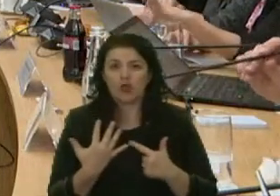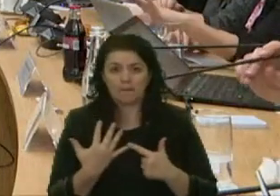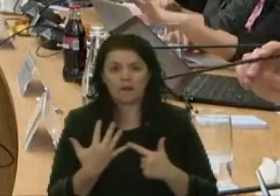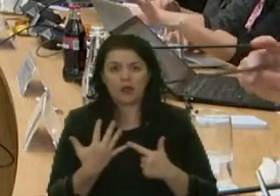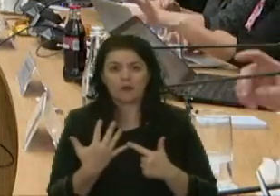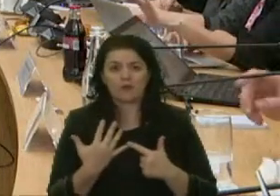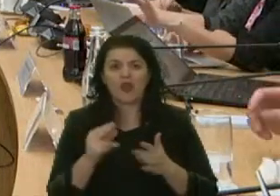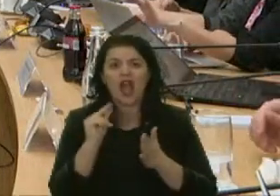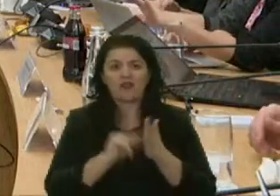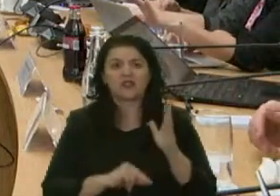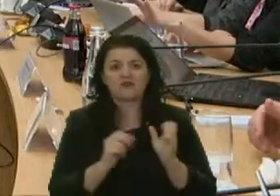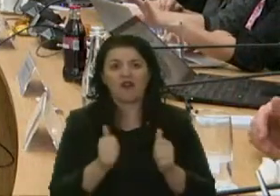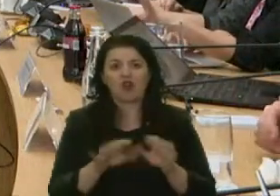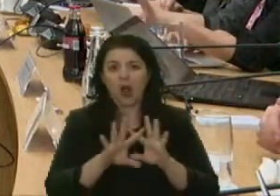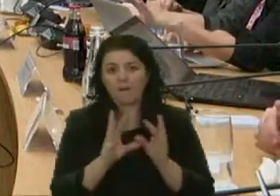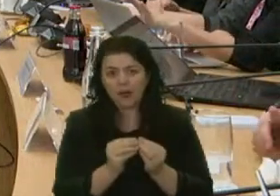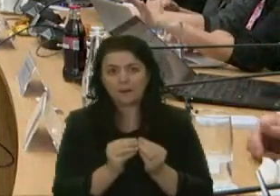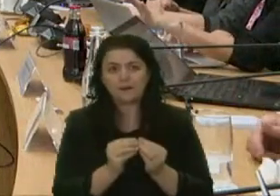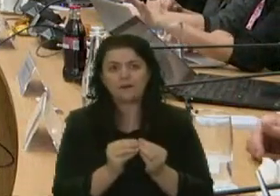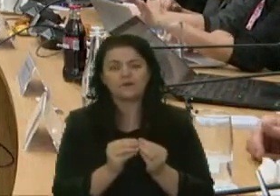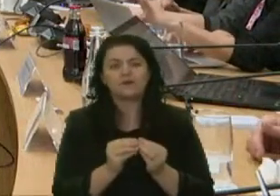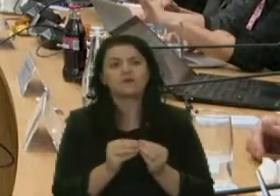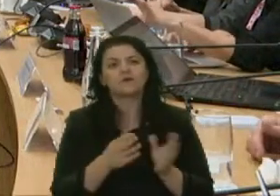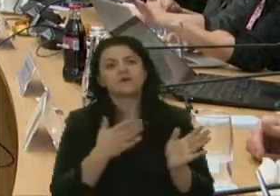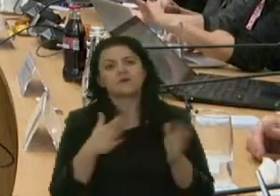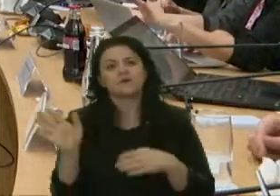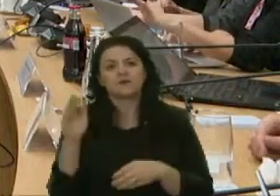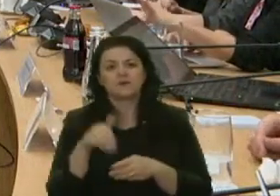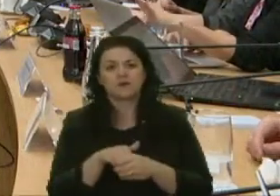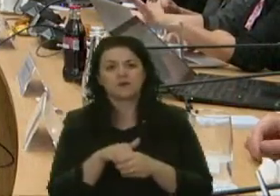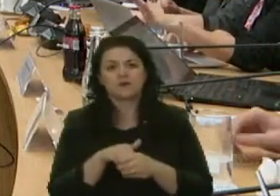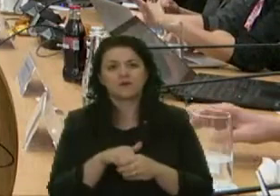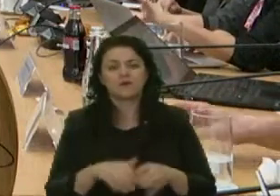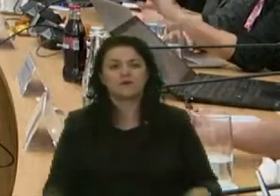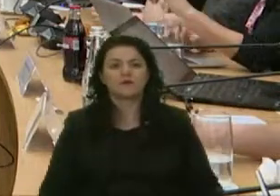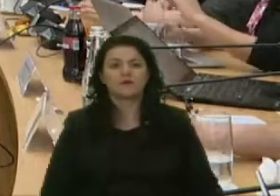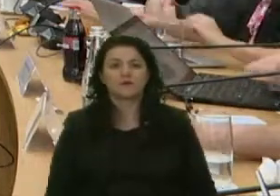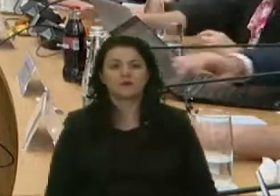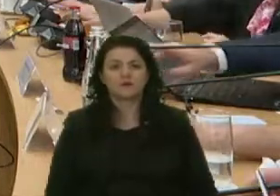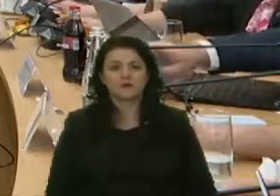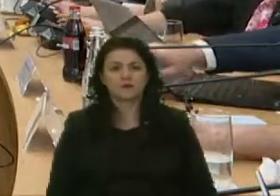7 Comisia apte aviz favorabil supun la vot proiectul numărul